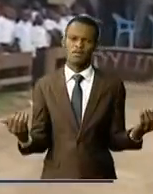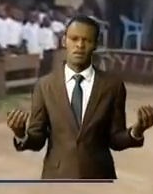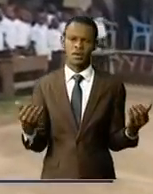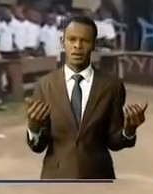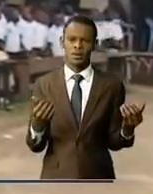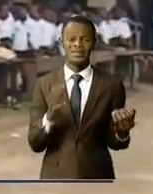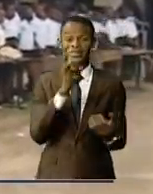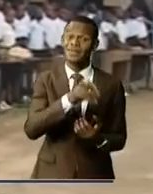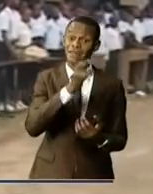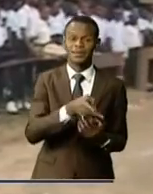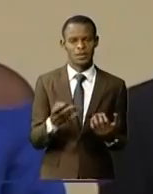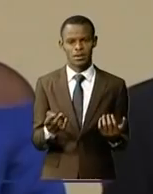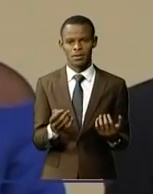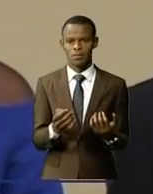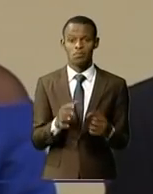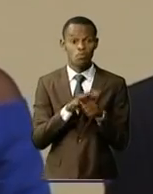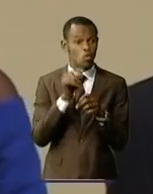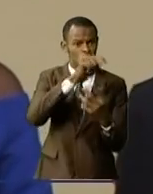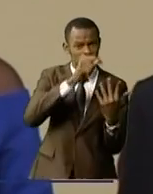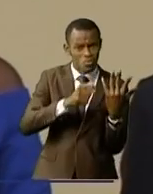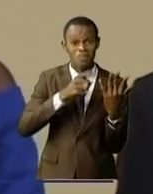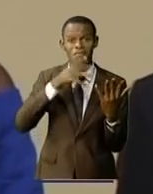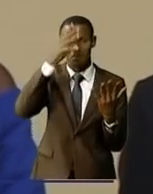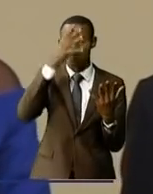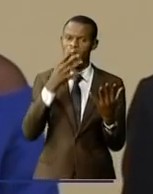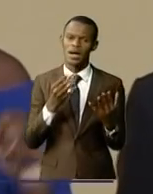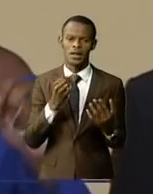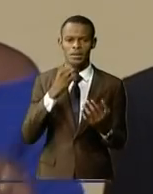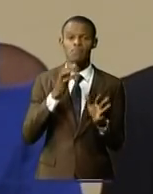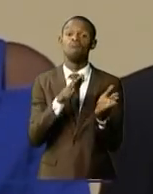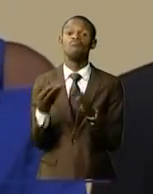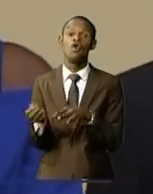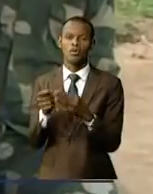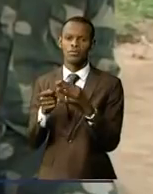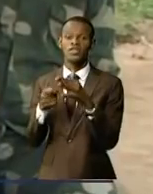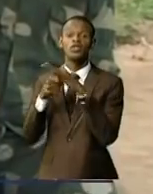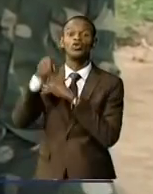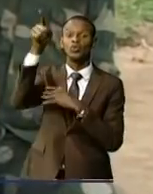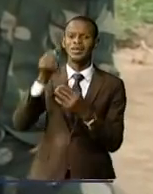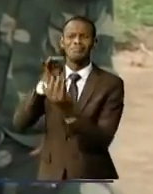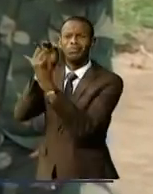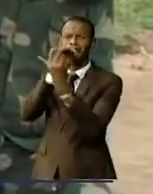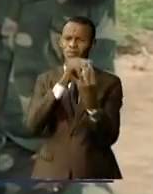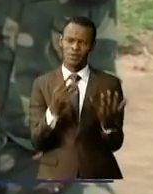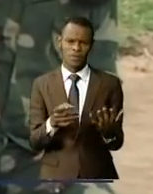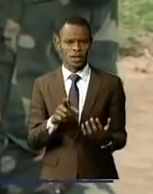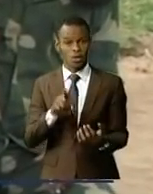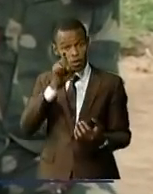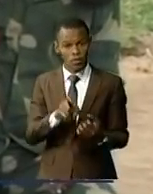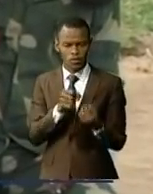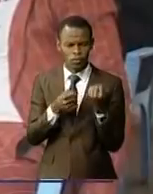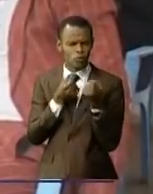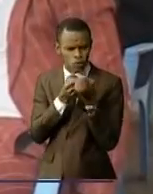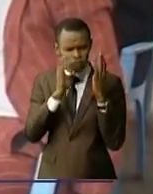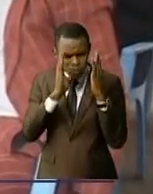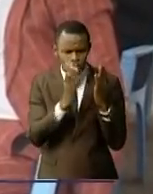militaires ayant été fauchés au front. Ils méritent donc une attention particulière des institutions du pays. La remise de